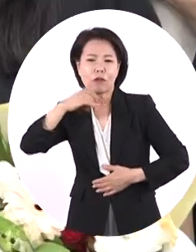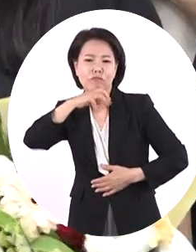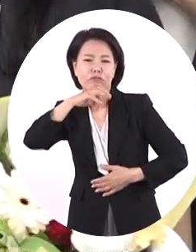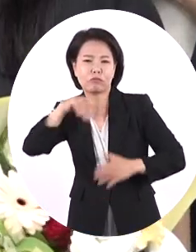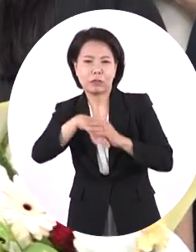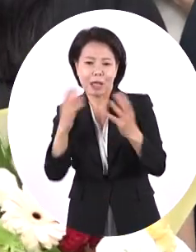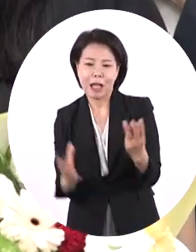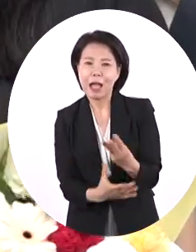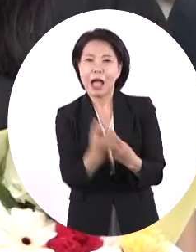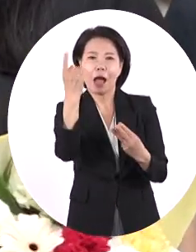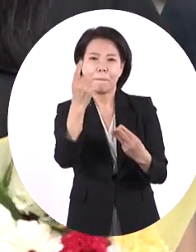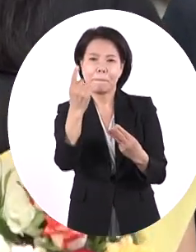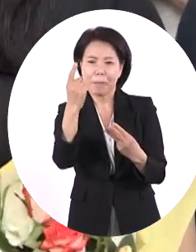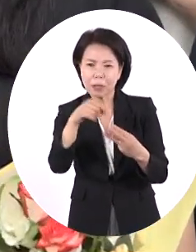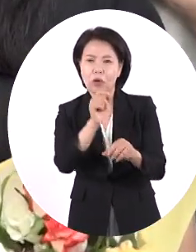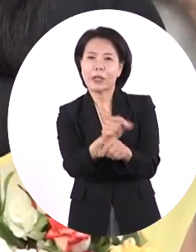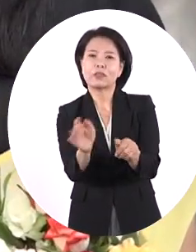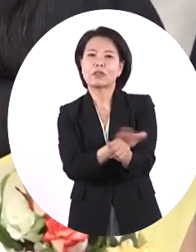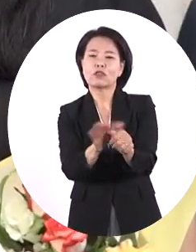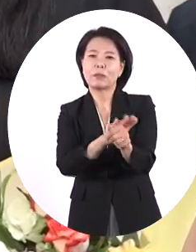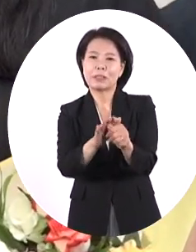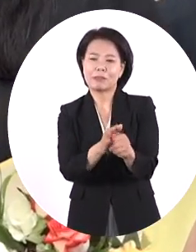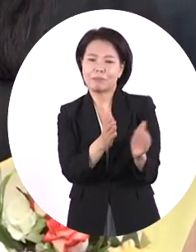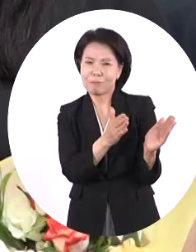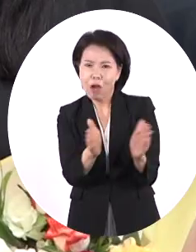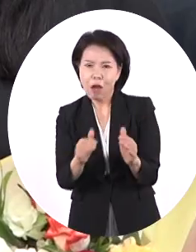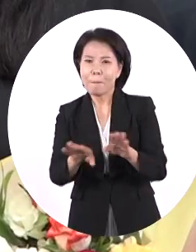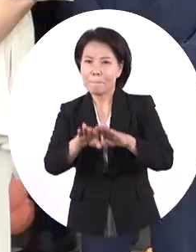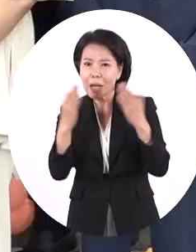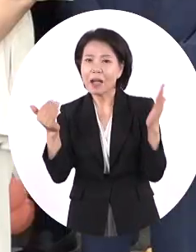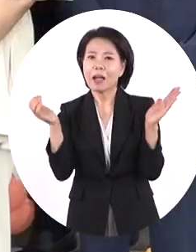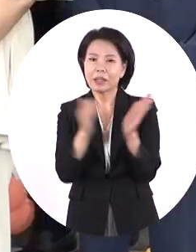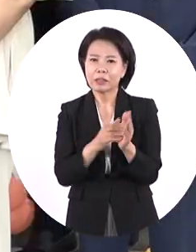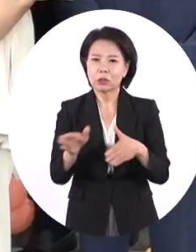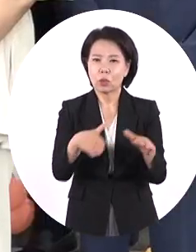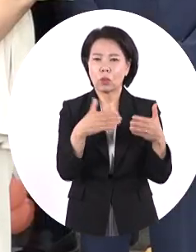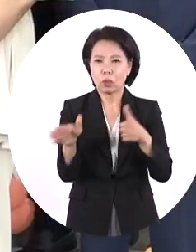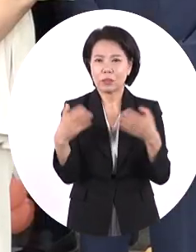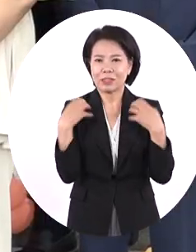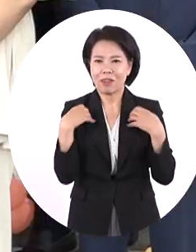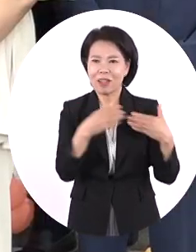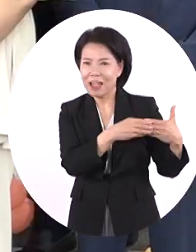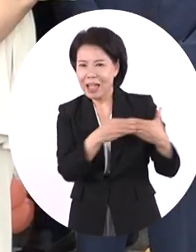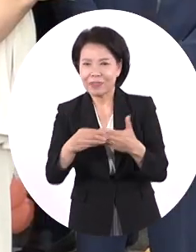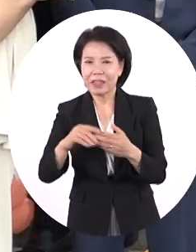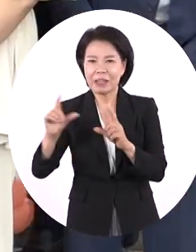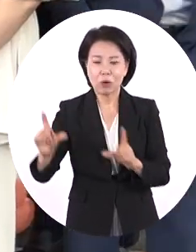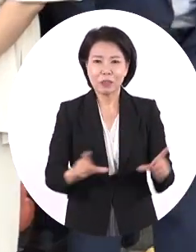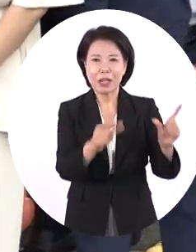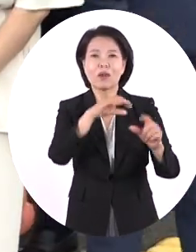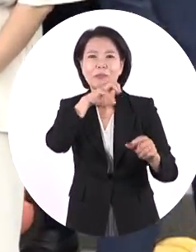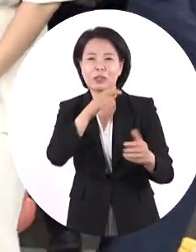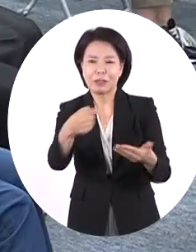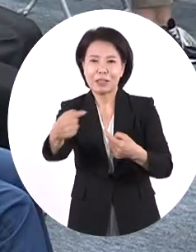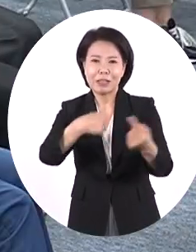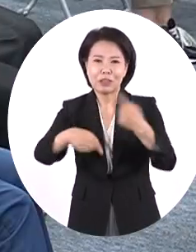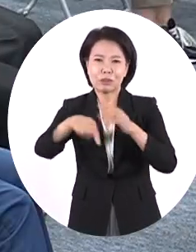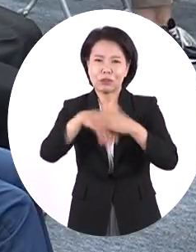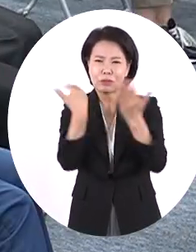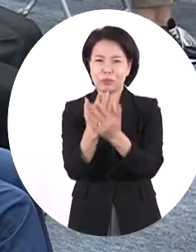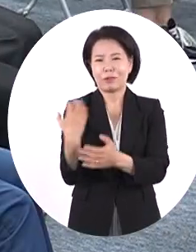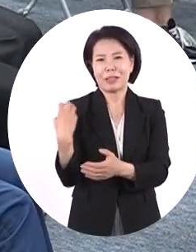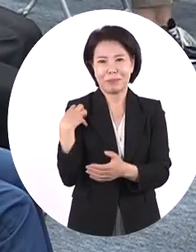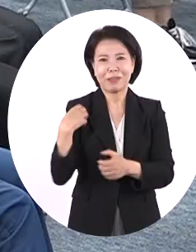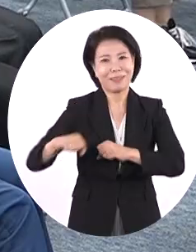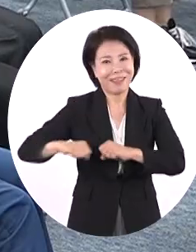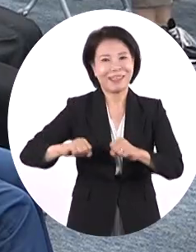민원 창구를 통합해 원스톱 행정 서비스 기반을 마련했고 도정 안내와 생활민원 접수 등 다양한